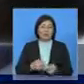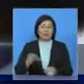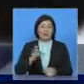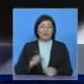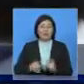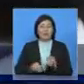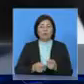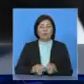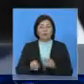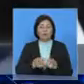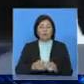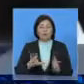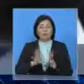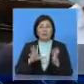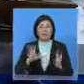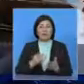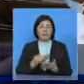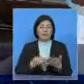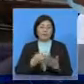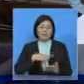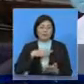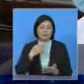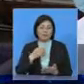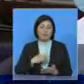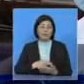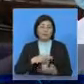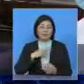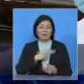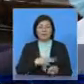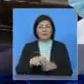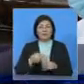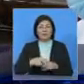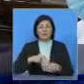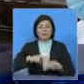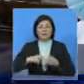управления энергетики для повторного и более тщательного рассмотрения этих вопросов.